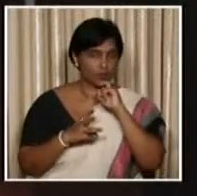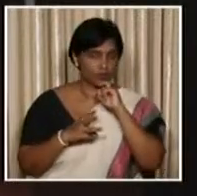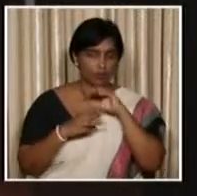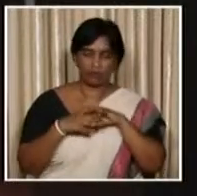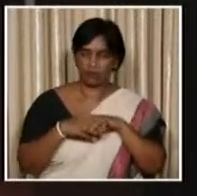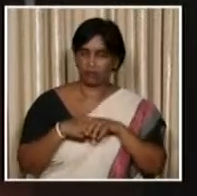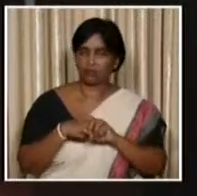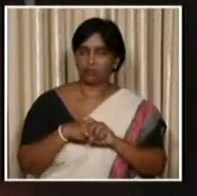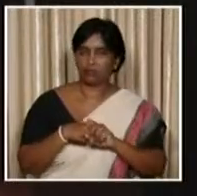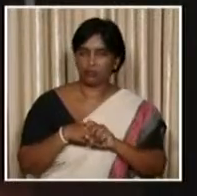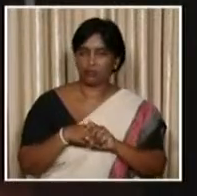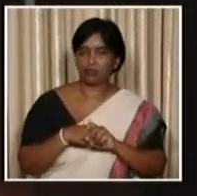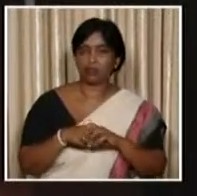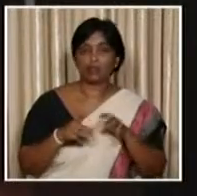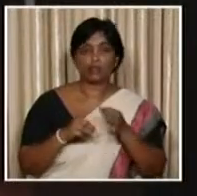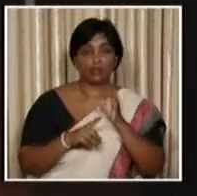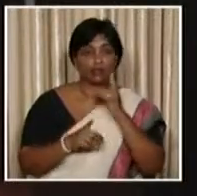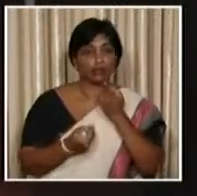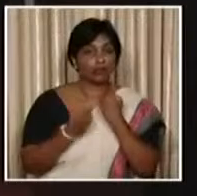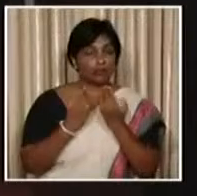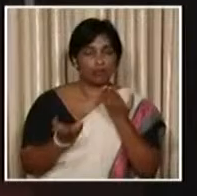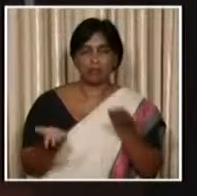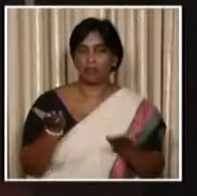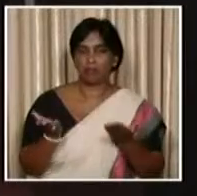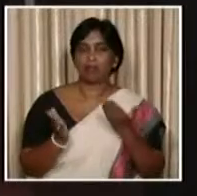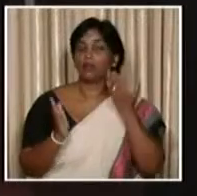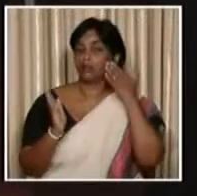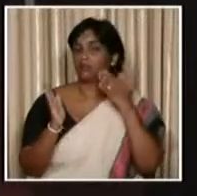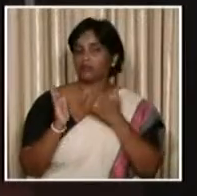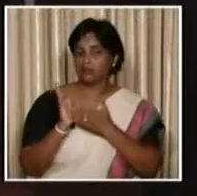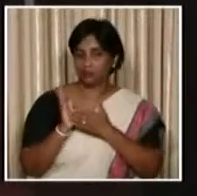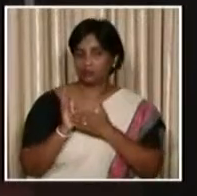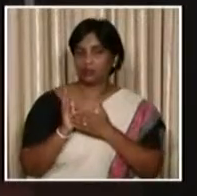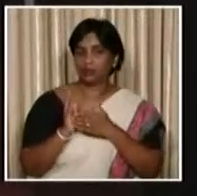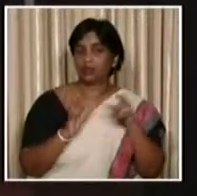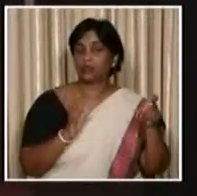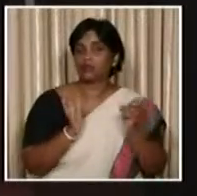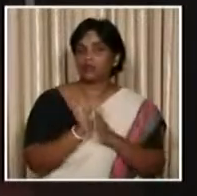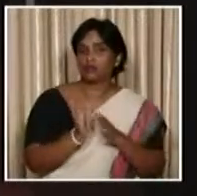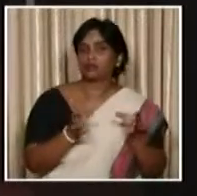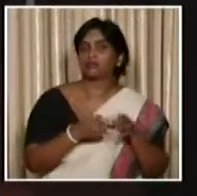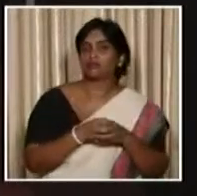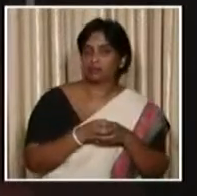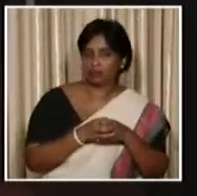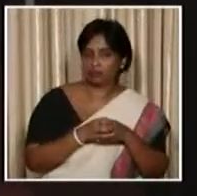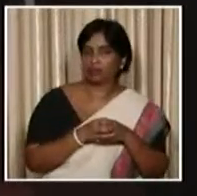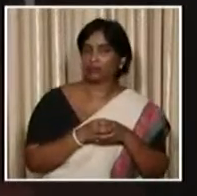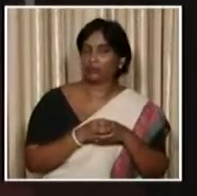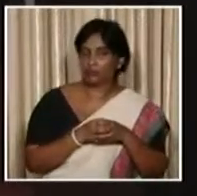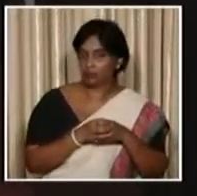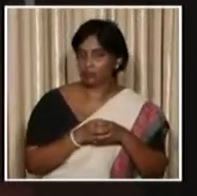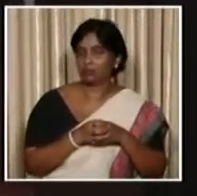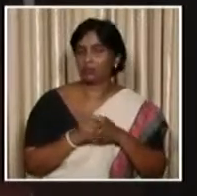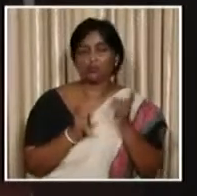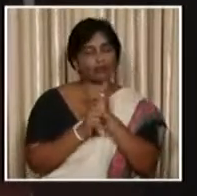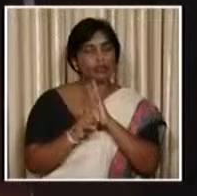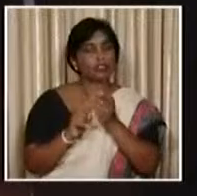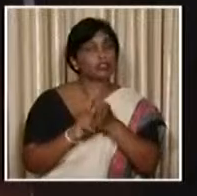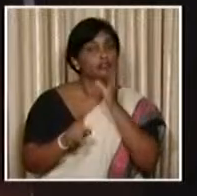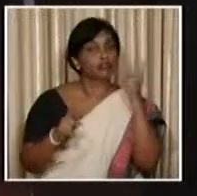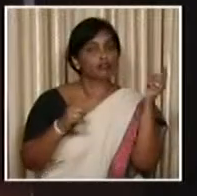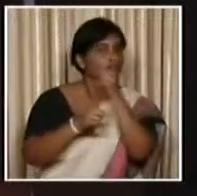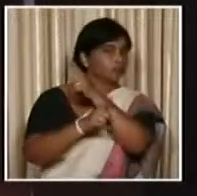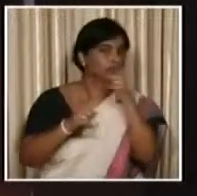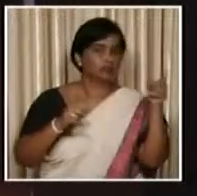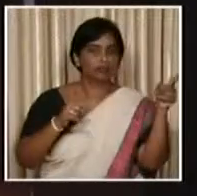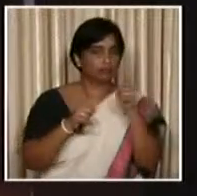අධිකරණය විධායකයේ චෙක් ඇන් බැලන්ස් කරන්න තමයි කොන්ස්ටිටියුෂනල් කවුන්සිල් එකක් තියෙන්නේ. ඍජුවම